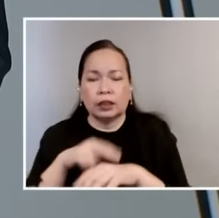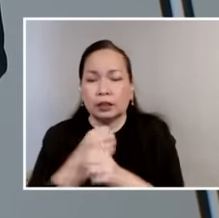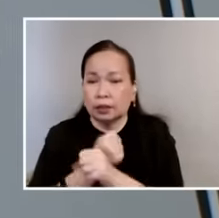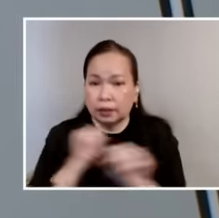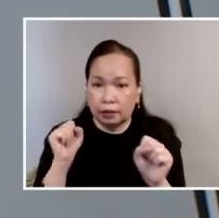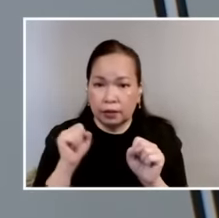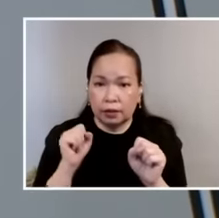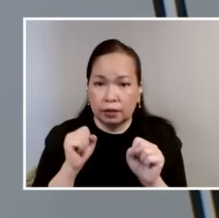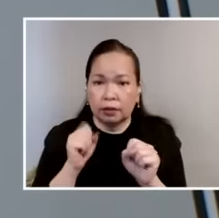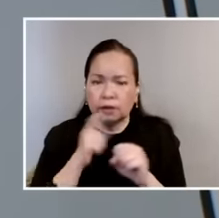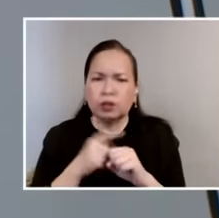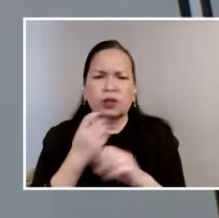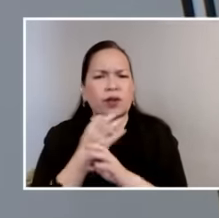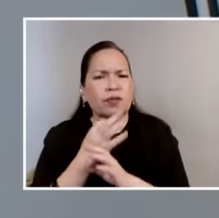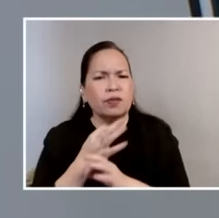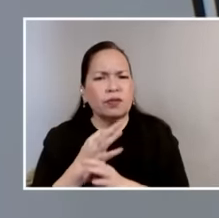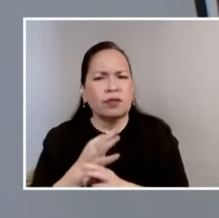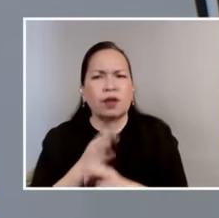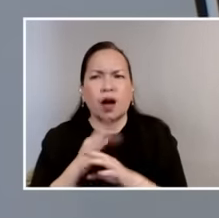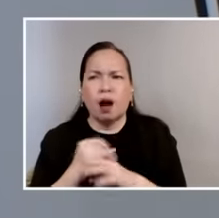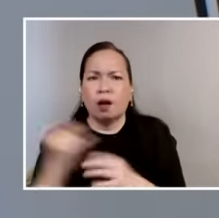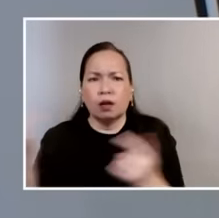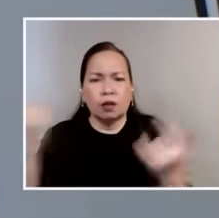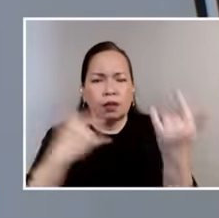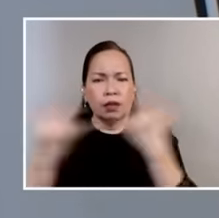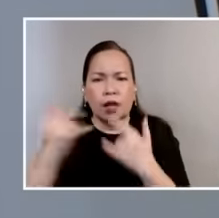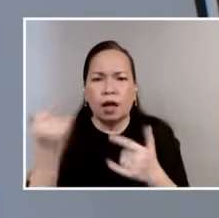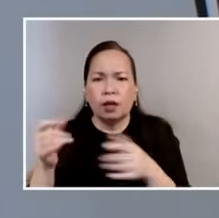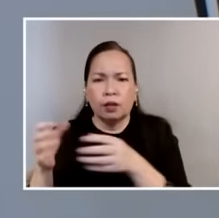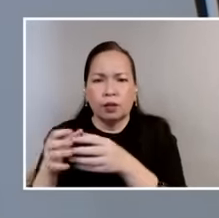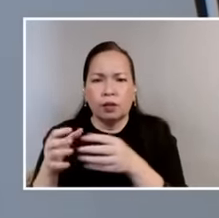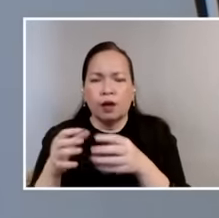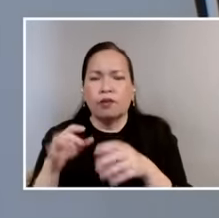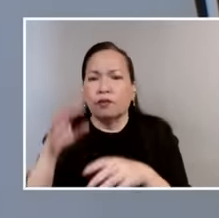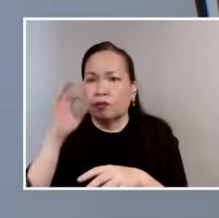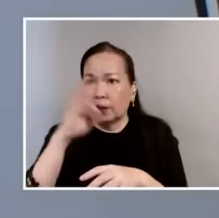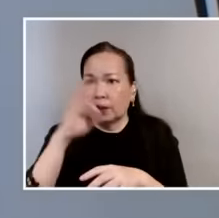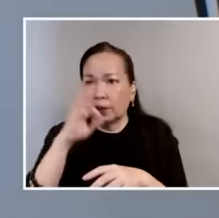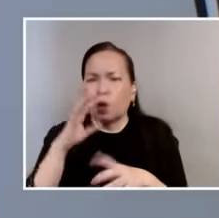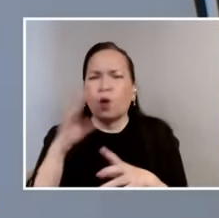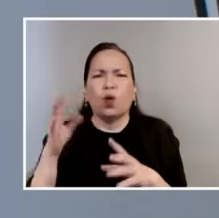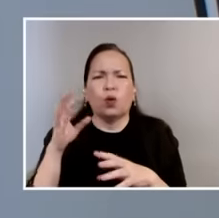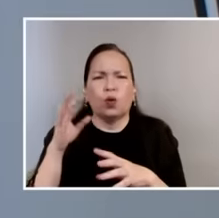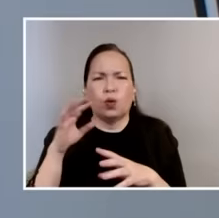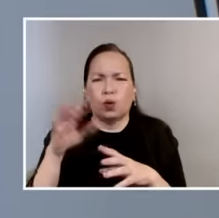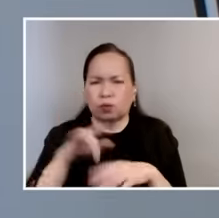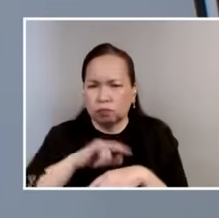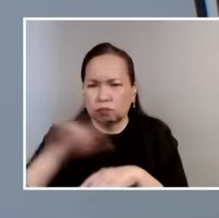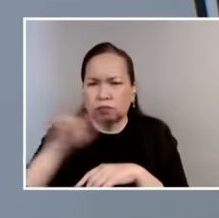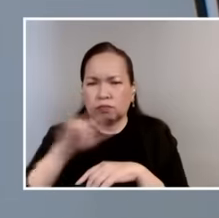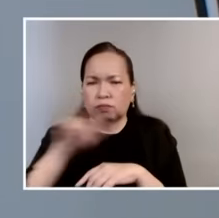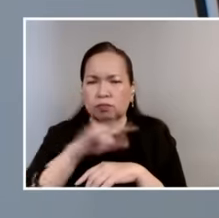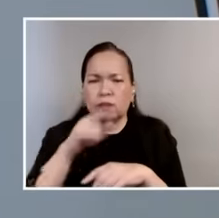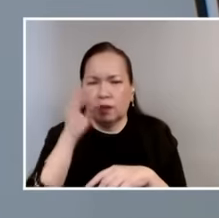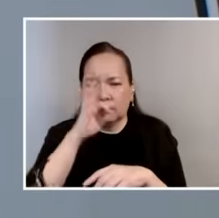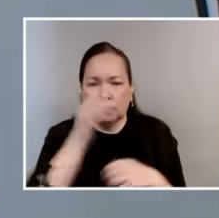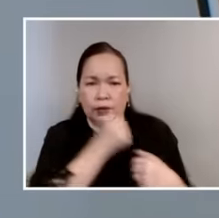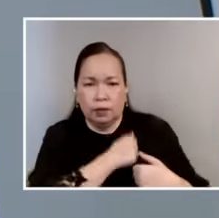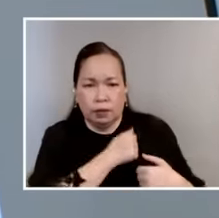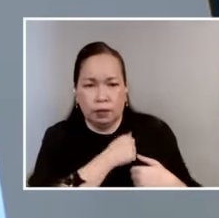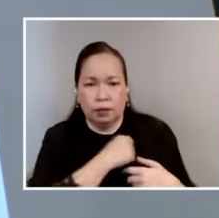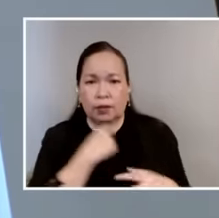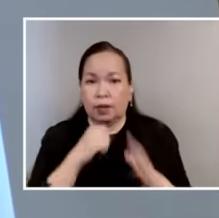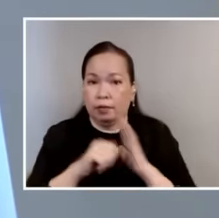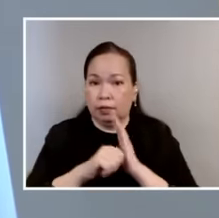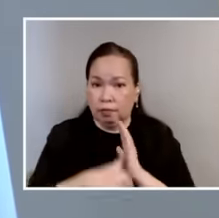ang deployment ng mga tropa para iba yung matugunan ang mga hamon na kinakaharap ng bansa. Binigyan din ng Commander-in-Chief